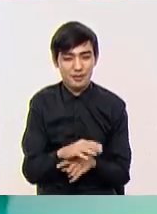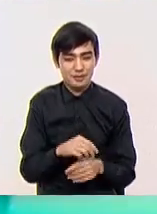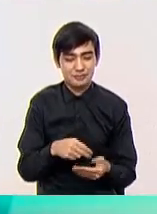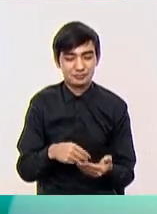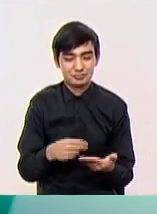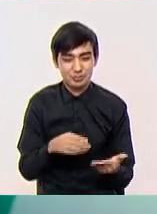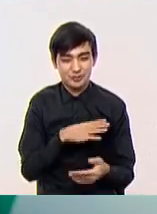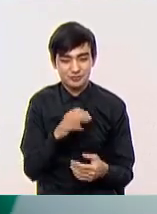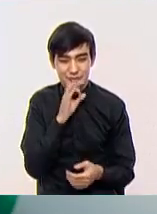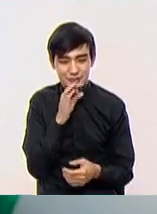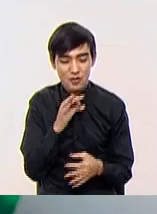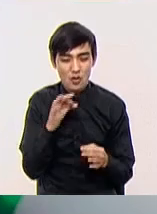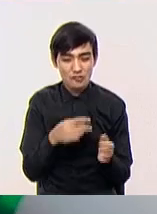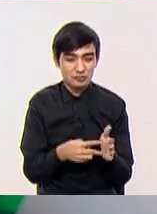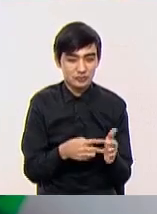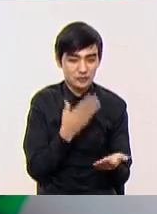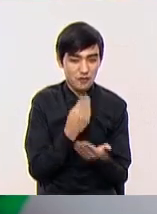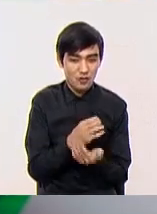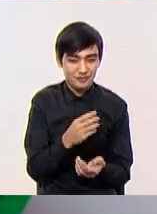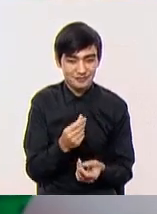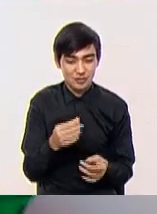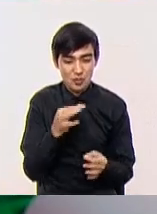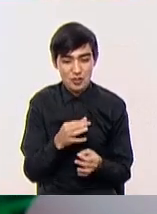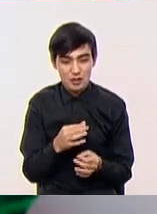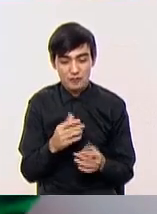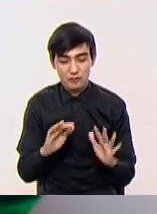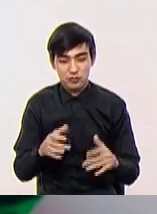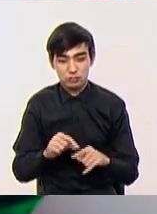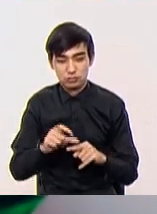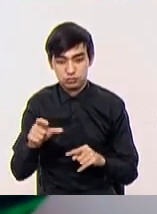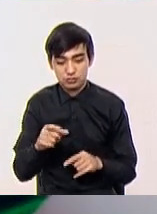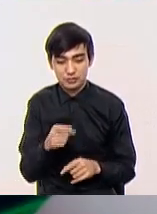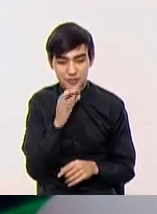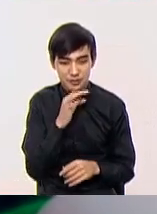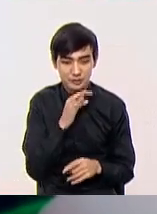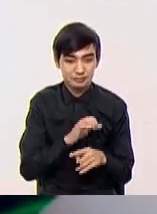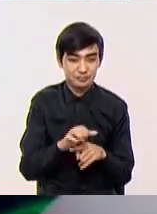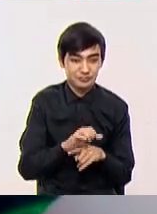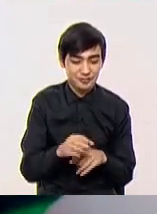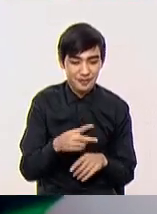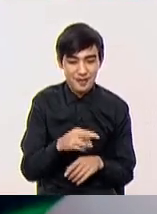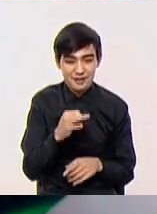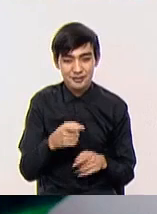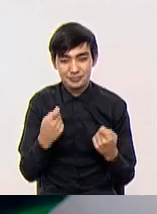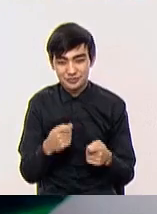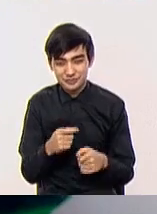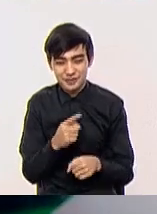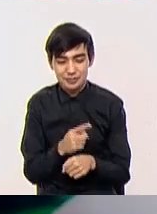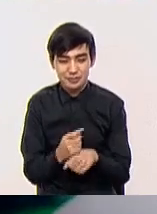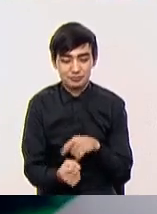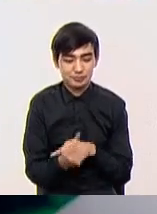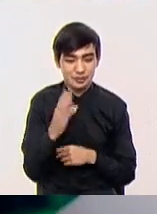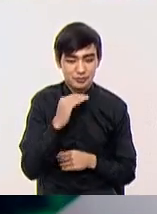бекітілген препараттардың шекті сомасы белгілі бір бағадан асып кетсе, дәрілік заттарды жеткізуге, оны саудалауға тыйым